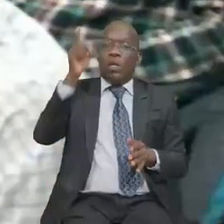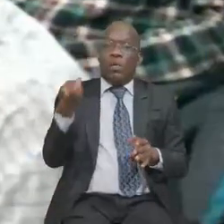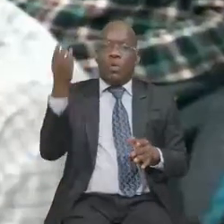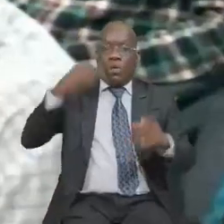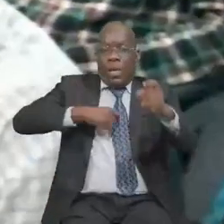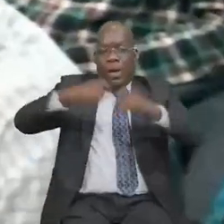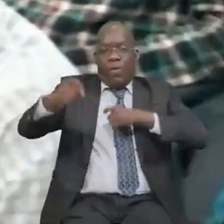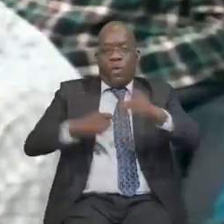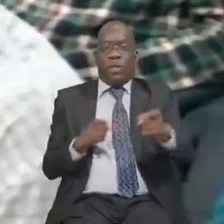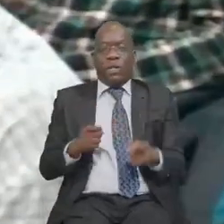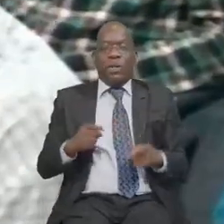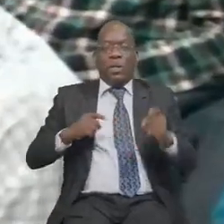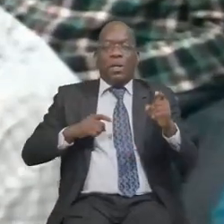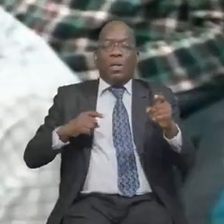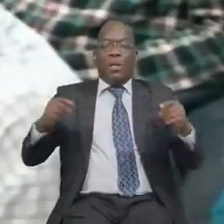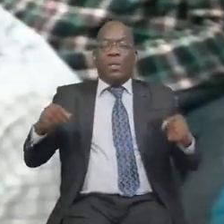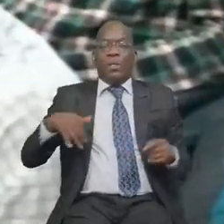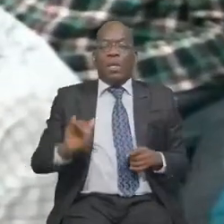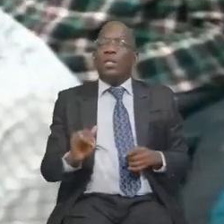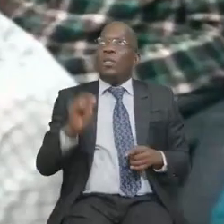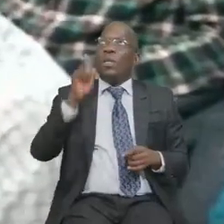et il n'a point ouvert la bouche,